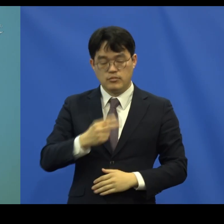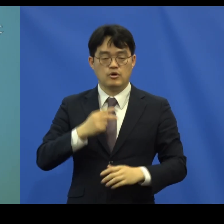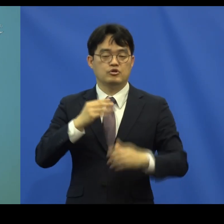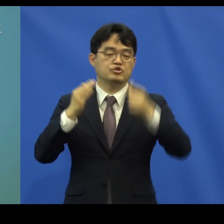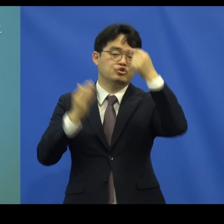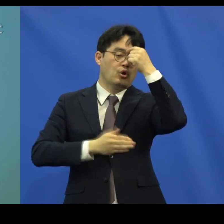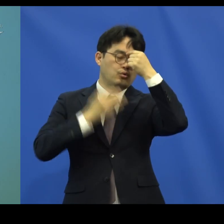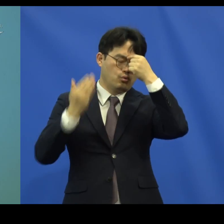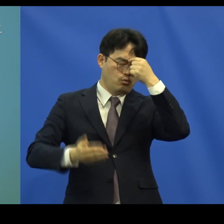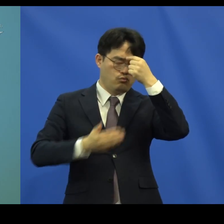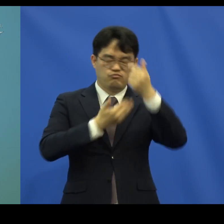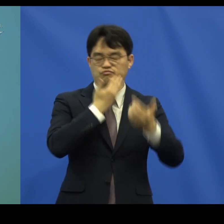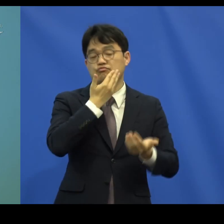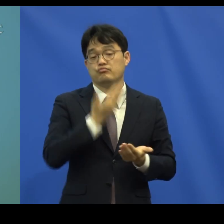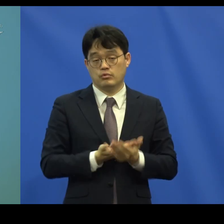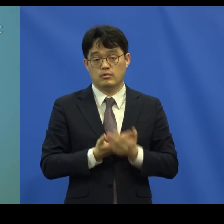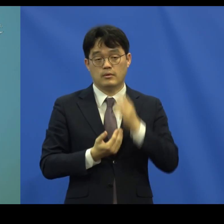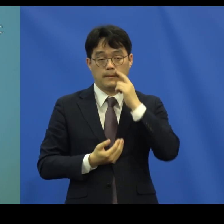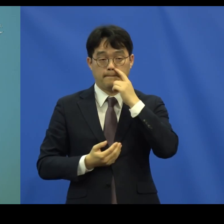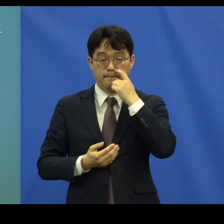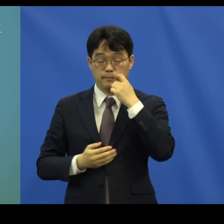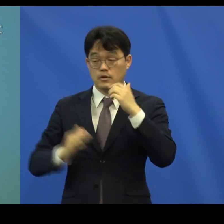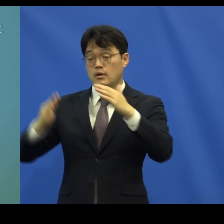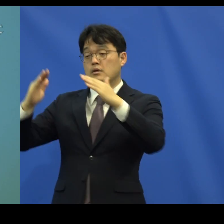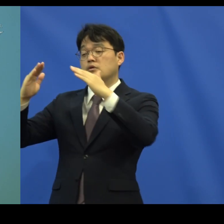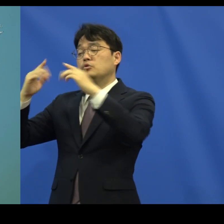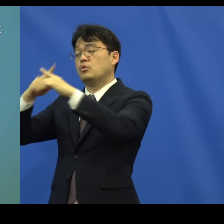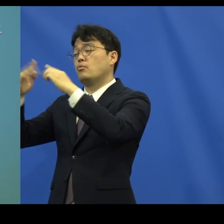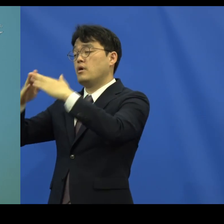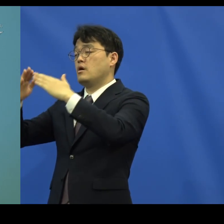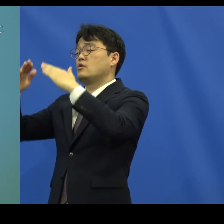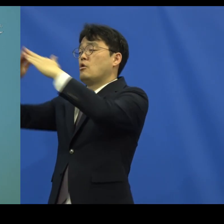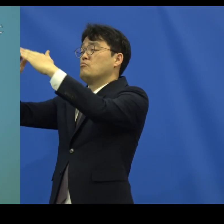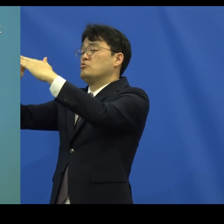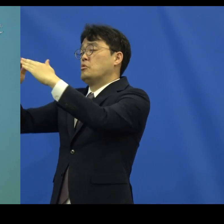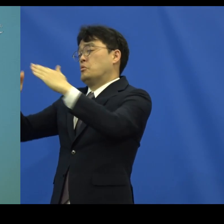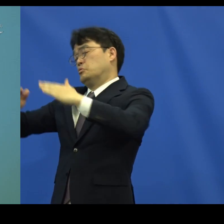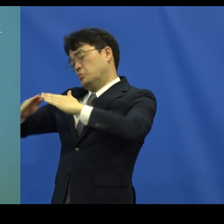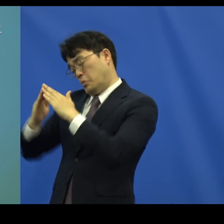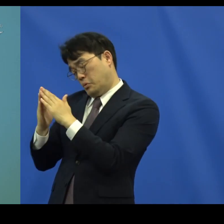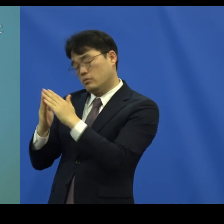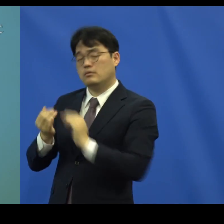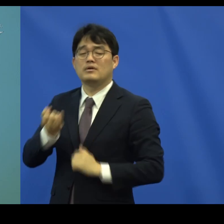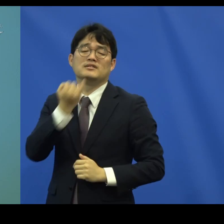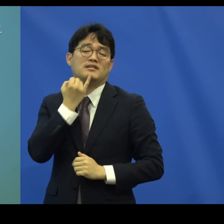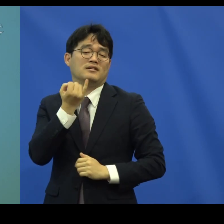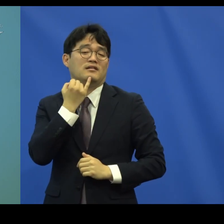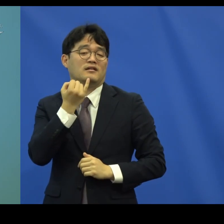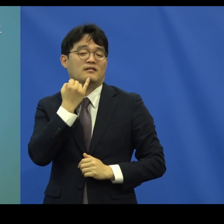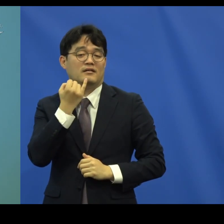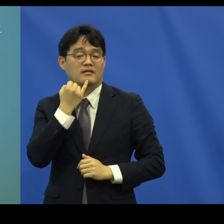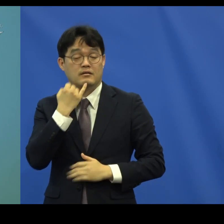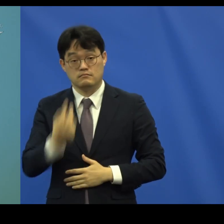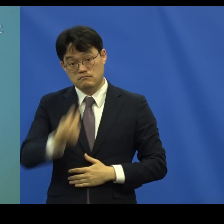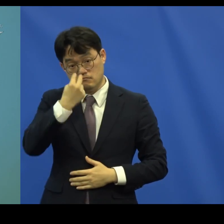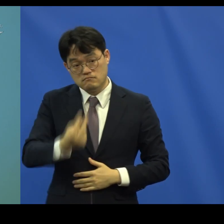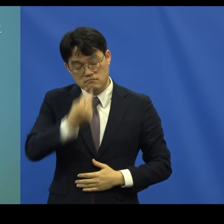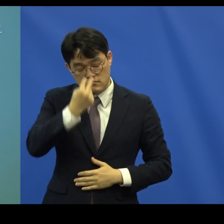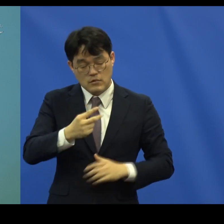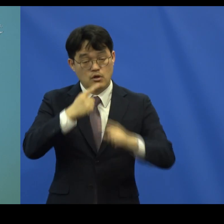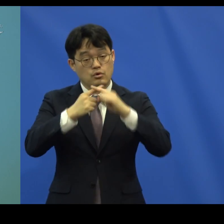살아있는 그리스도인들이 모인 공동체가 교회란 말이에요. 생명력을 가지고 있는 사람들이 모여 있는 곳이